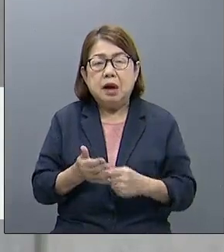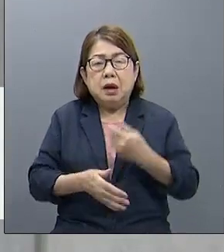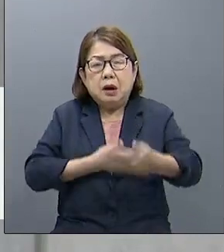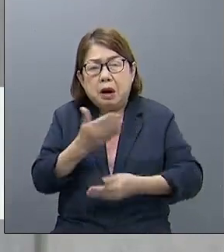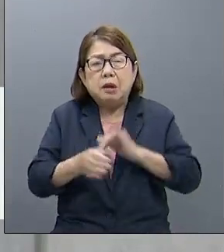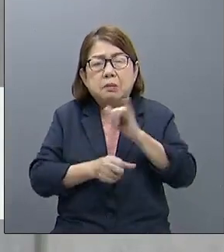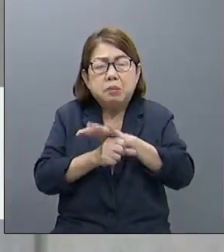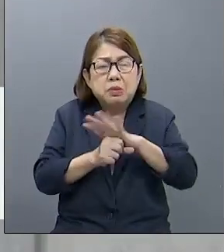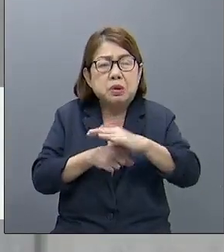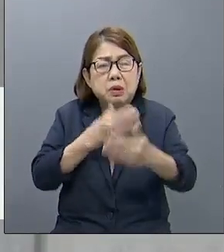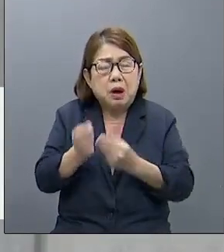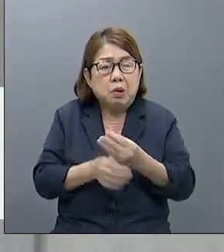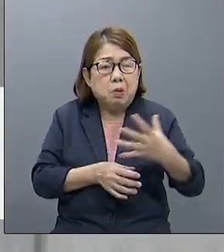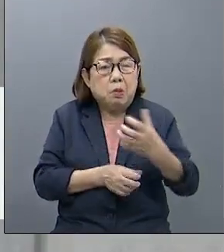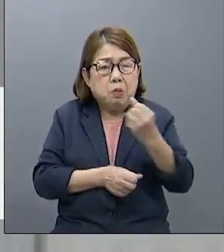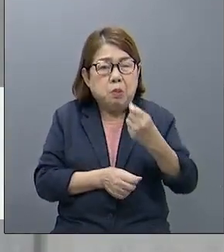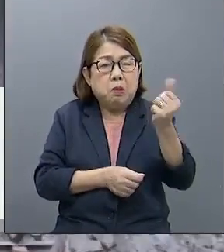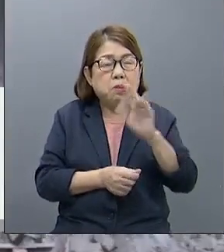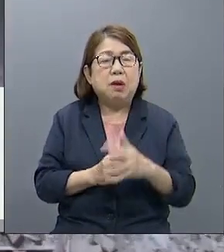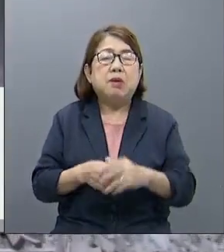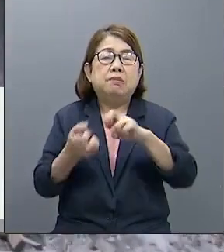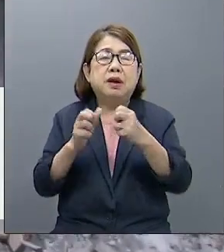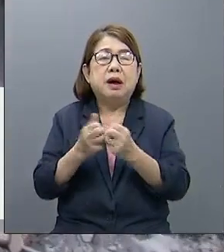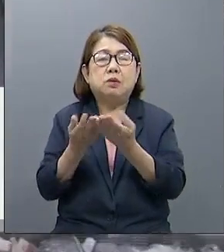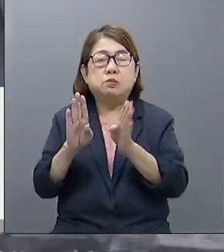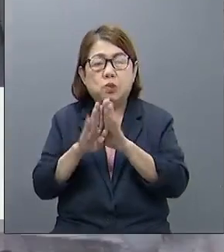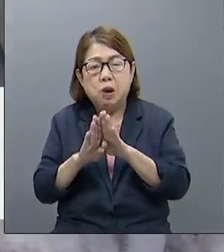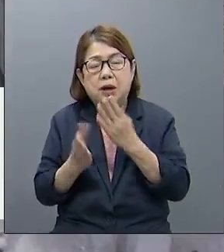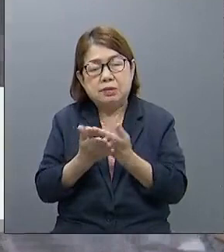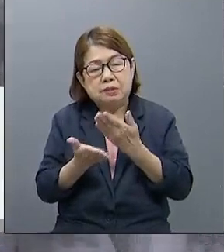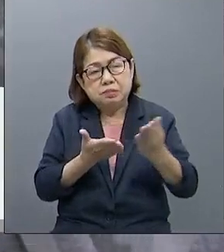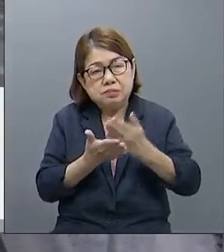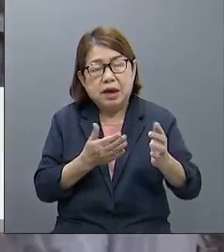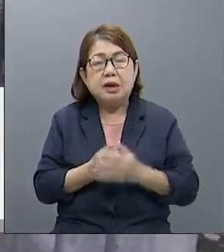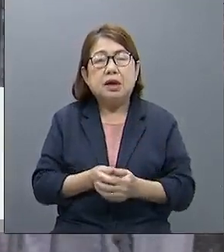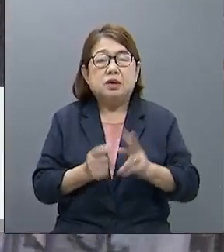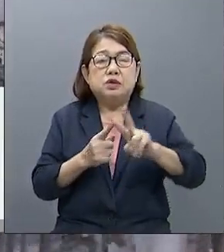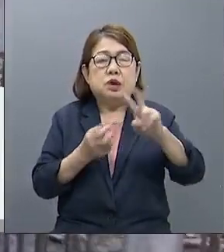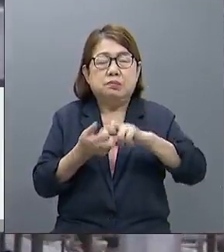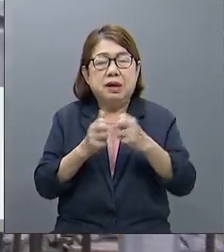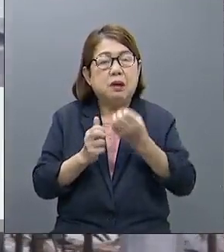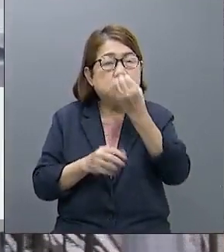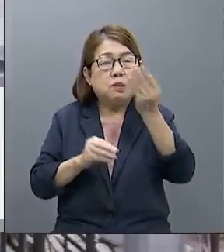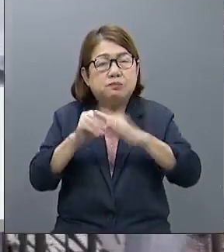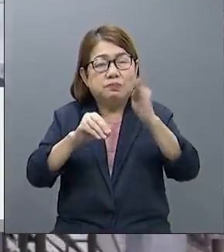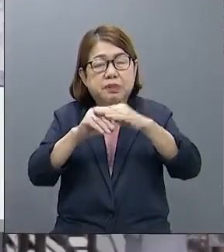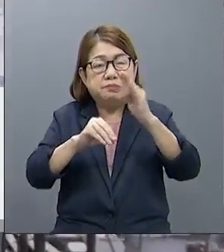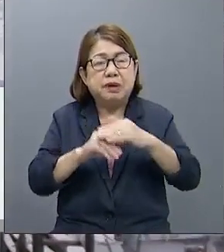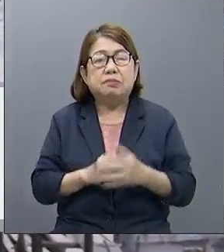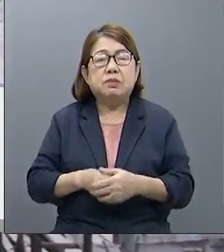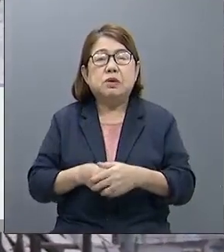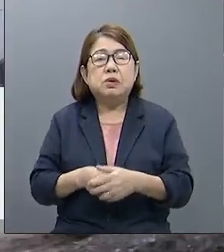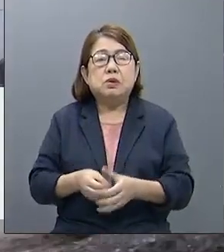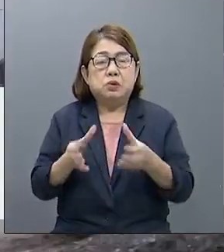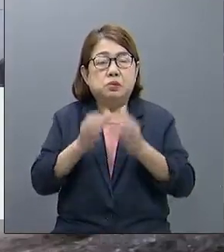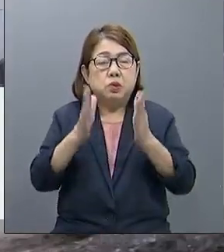ปนั่นก็คือภาวะเศรษฐกิจที่กดดันหนี้ครัวเรือนและการใช้จ่ายตัวถัดมาคือดอกเบี้ยค่ะเป็นอุปสรรคสำคัญในการเข้าถึงสินเชื่อของกลุ่มราย